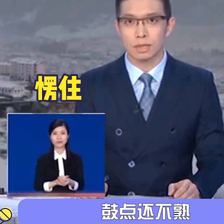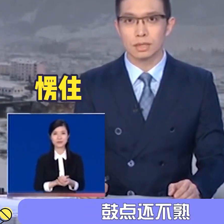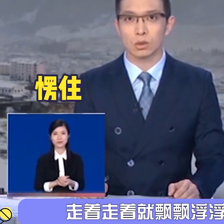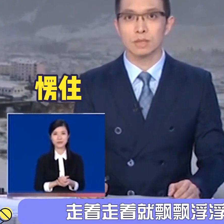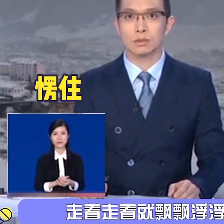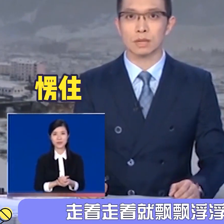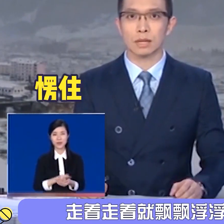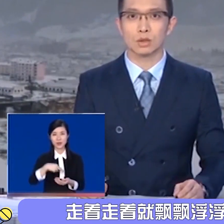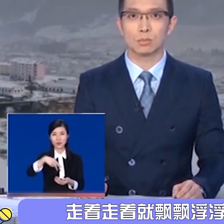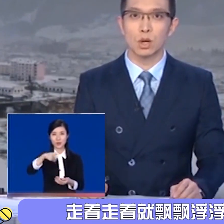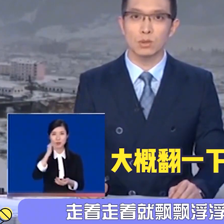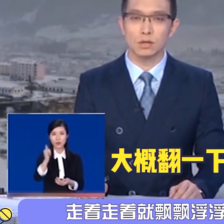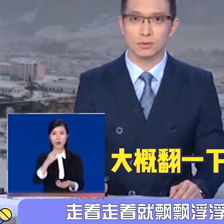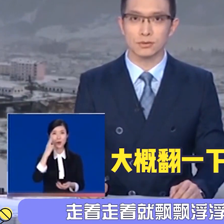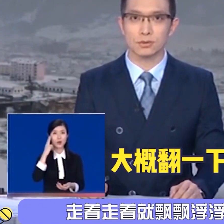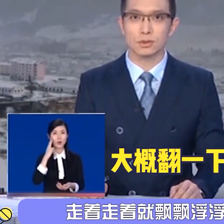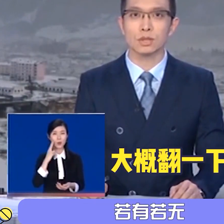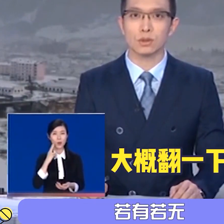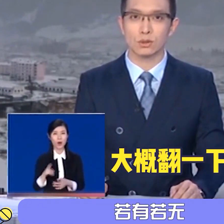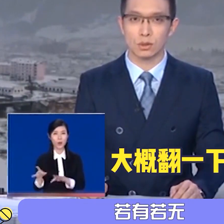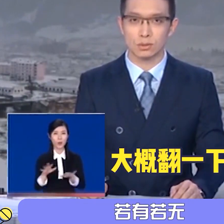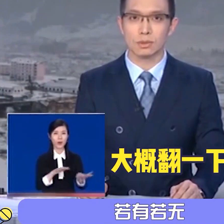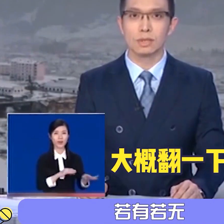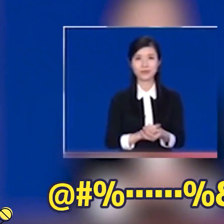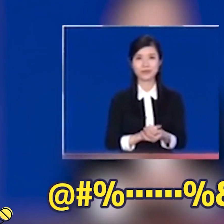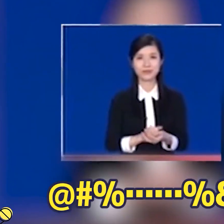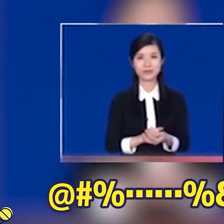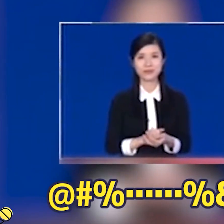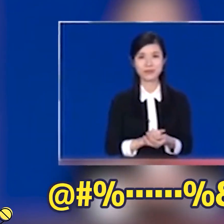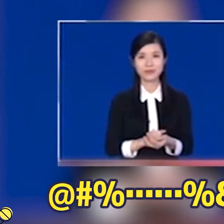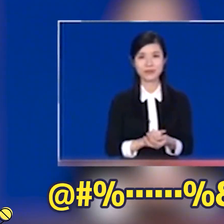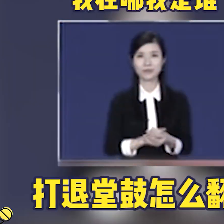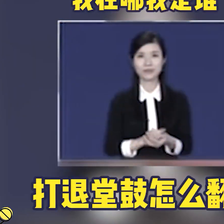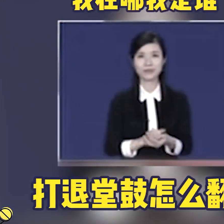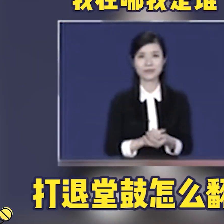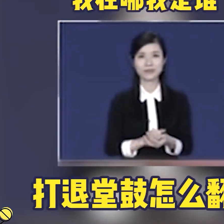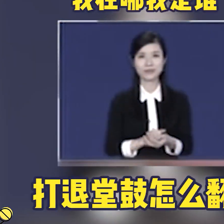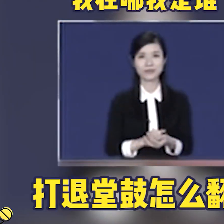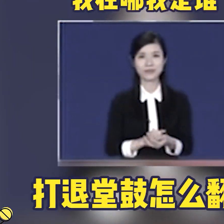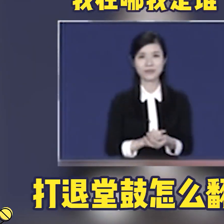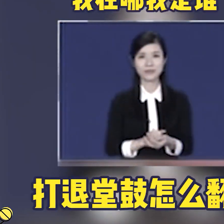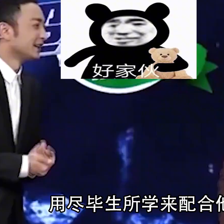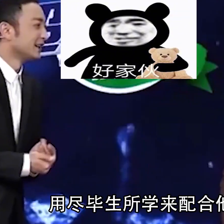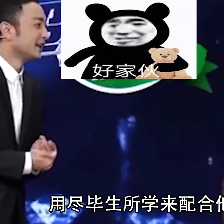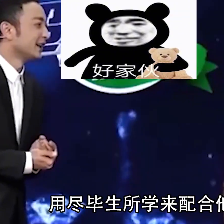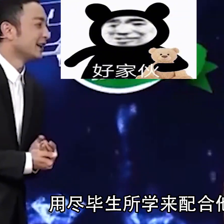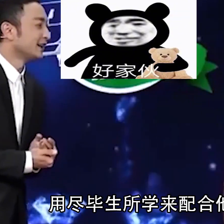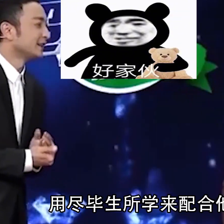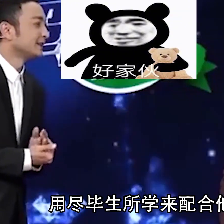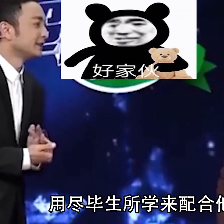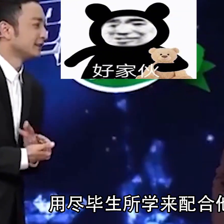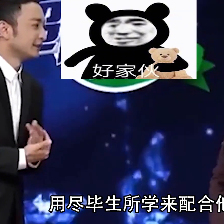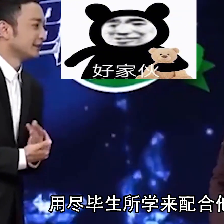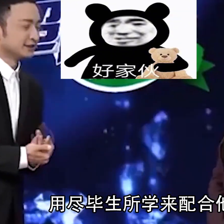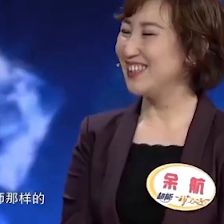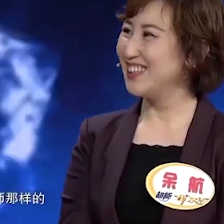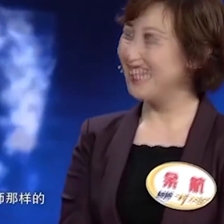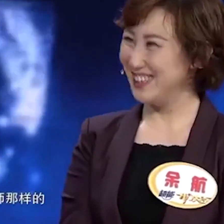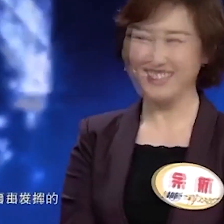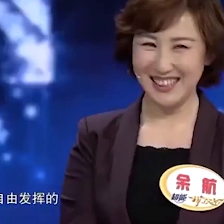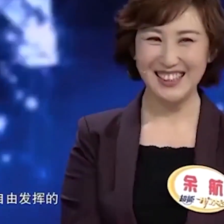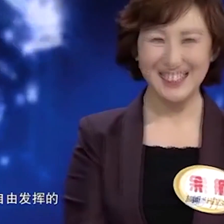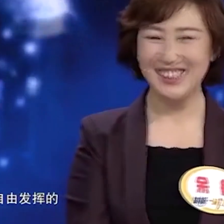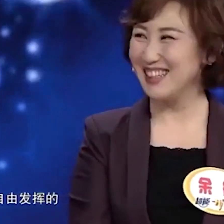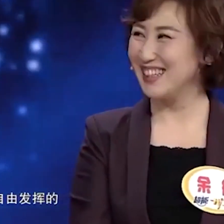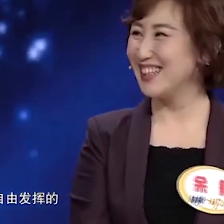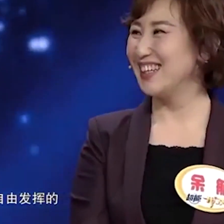还不熟走着走着就飘飘浮浮若有若无你若要打打这段谷怎么翻用尽毕生所学来配合他朱